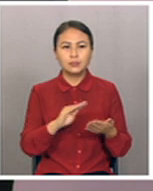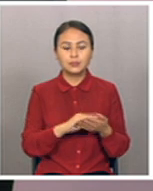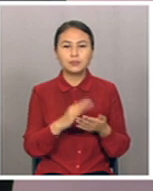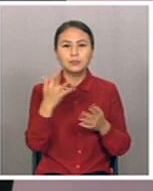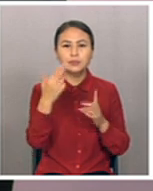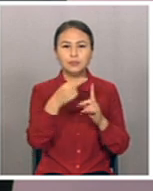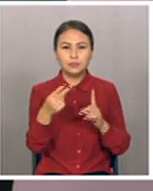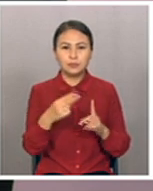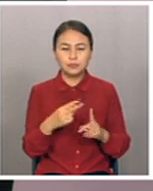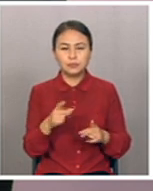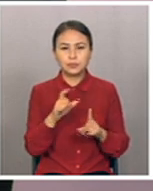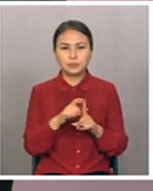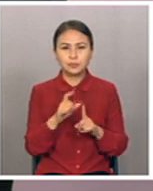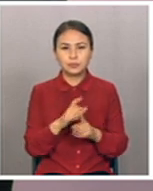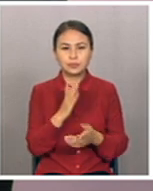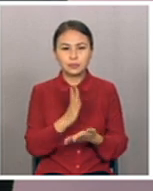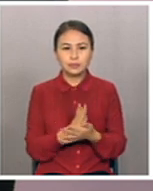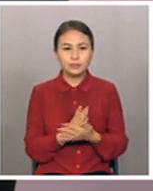сөзден құралған?